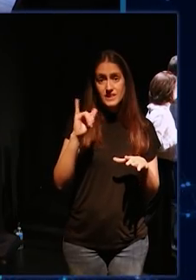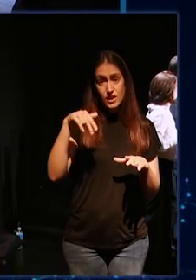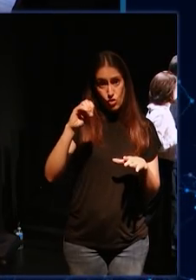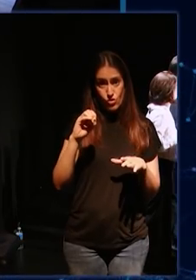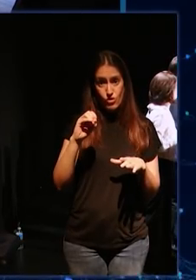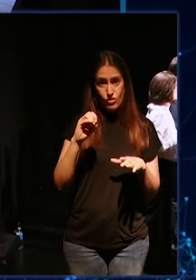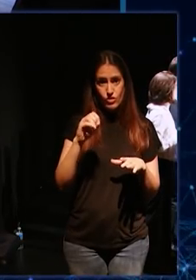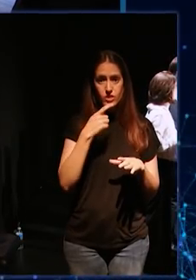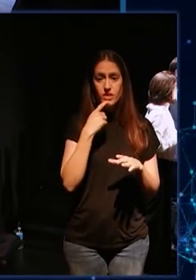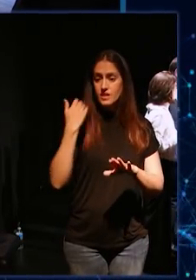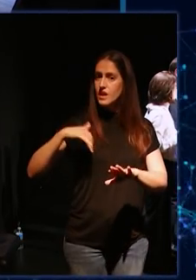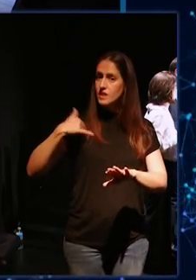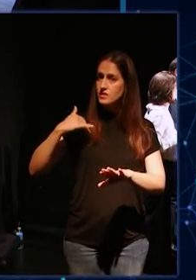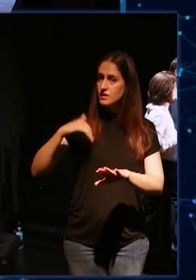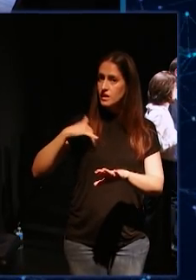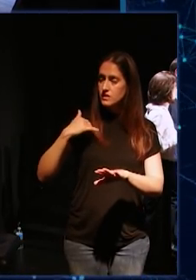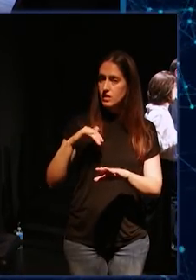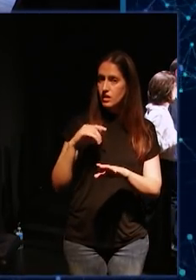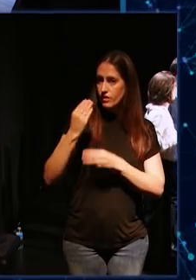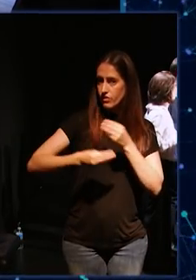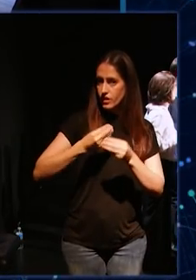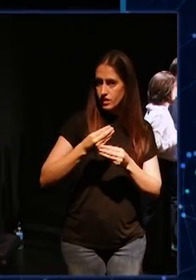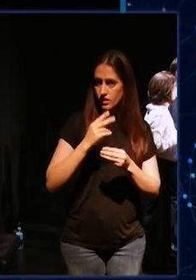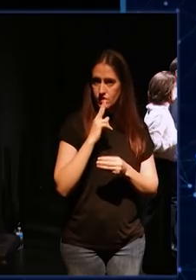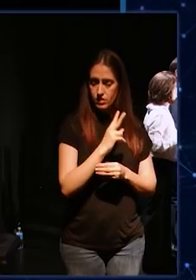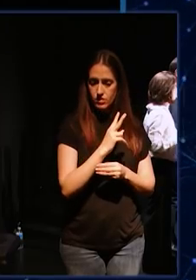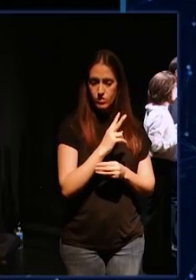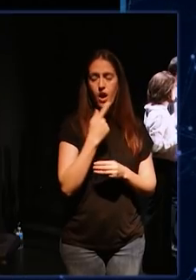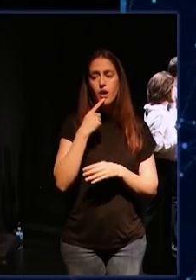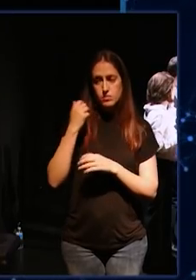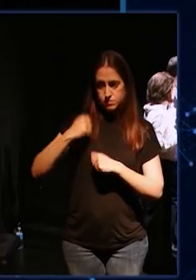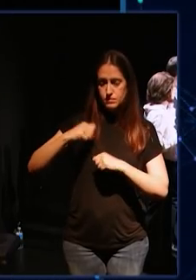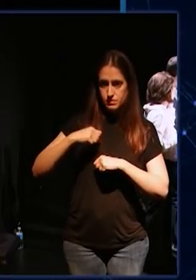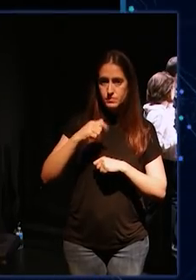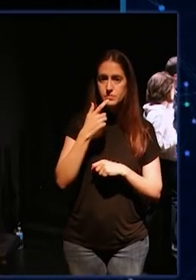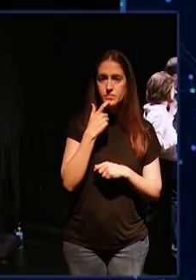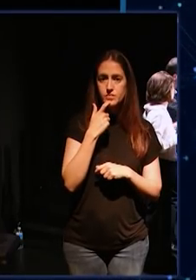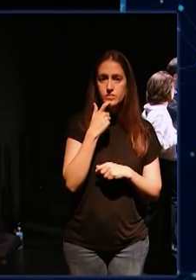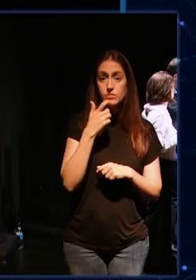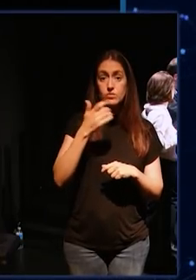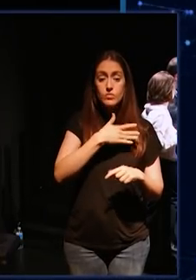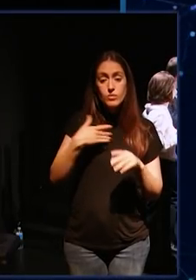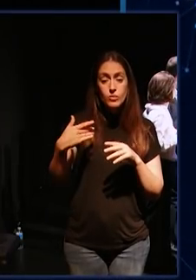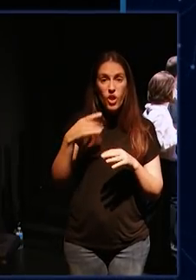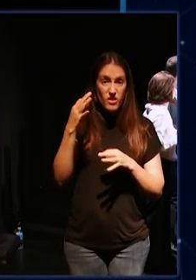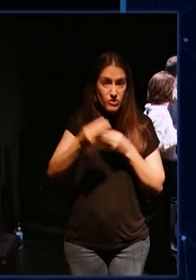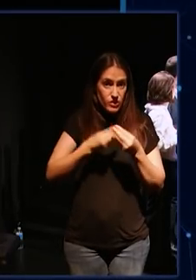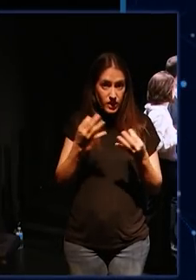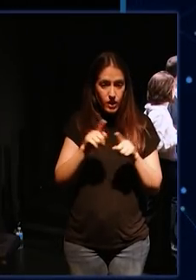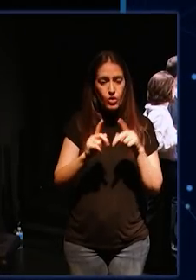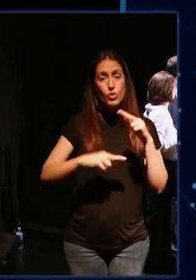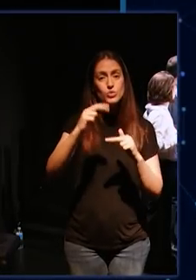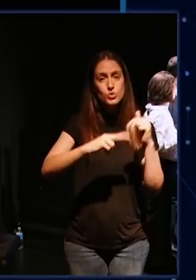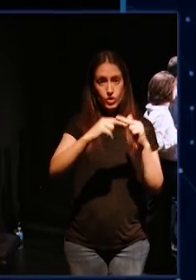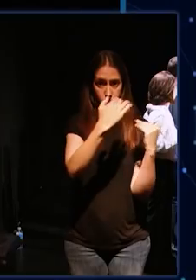Doncs l'actual govern ho ha dit, bastament. Doncs allà pensem construir-hi